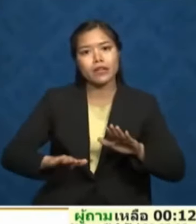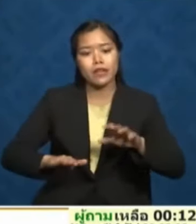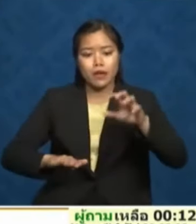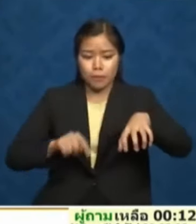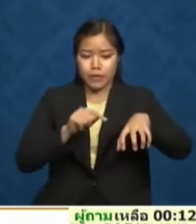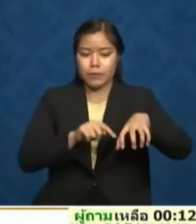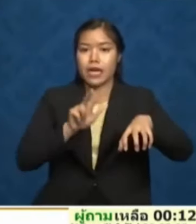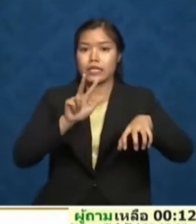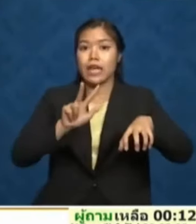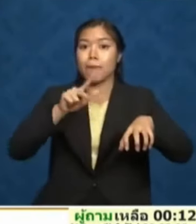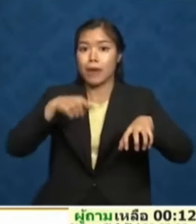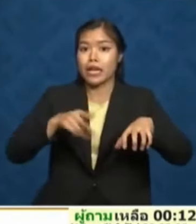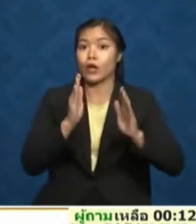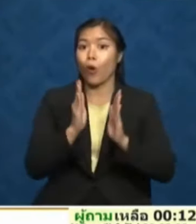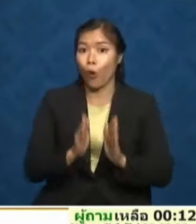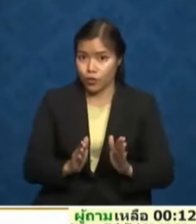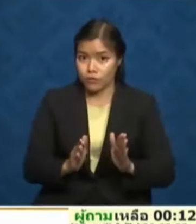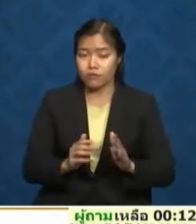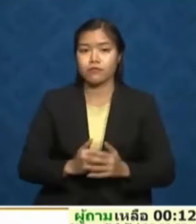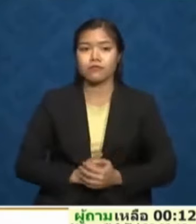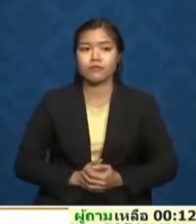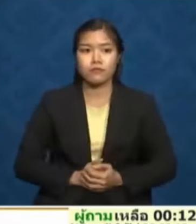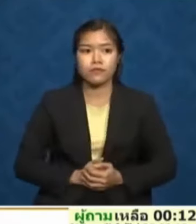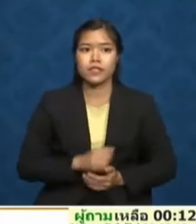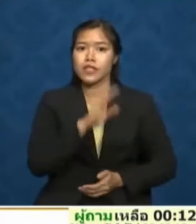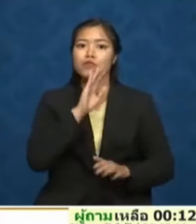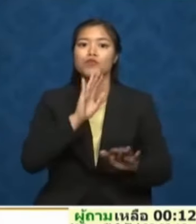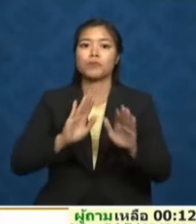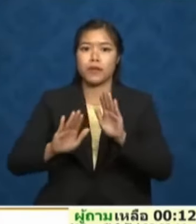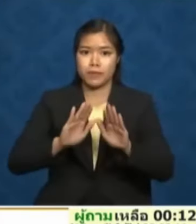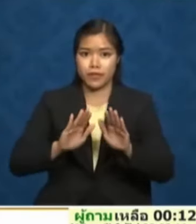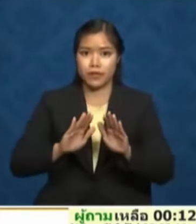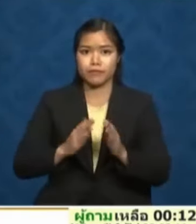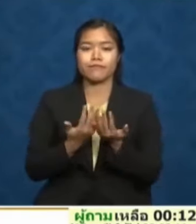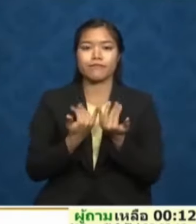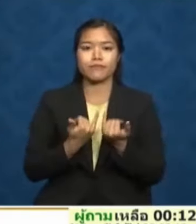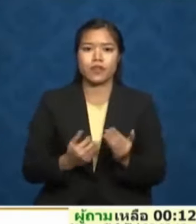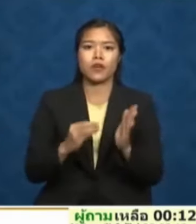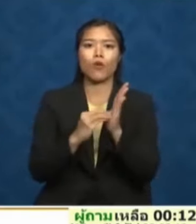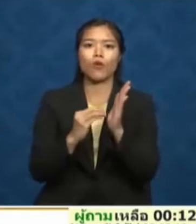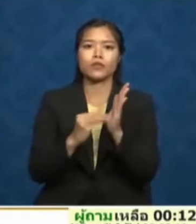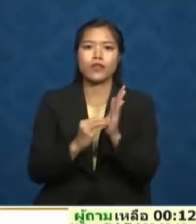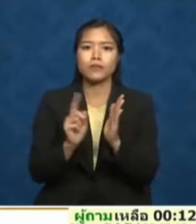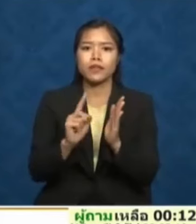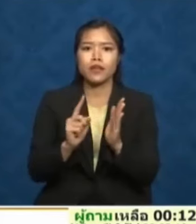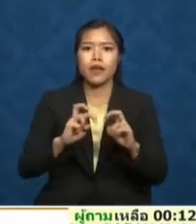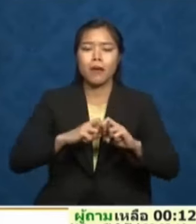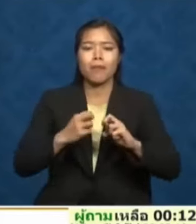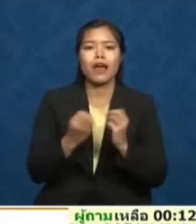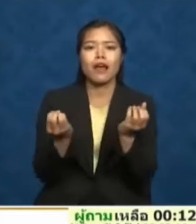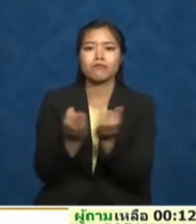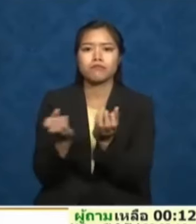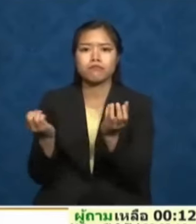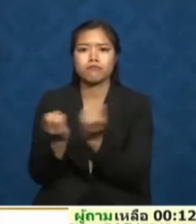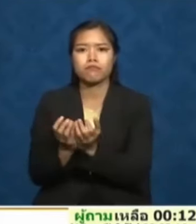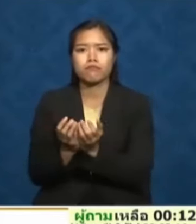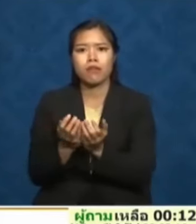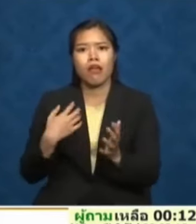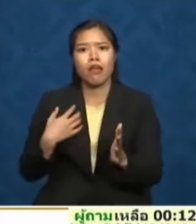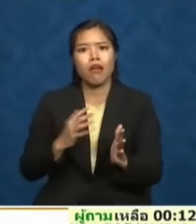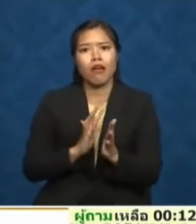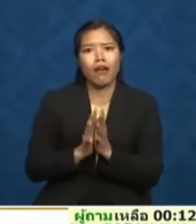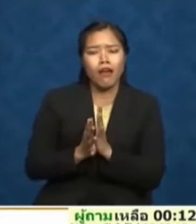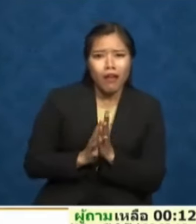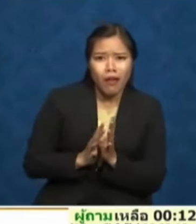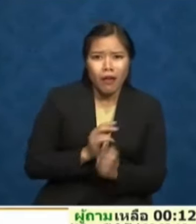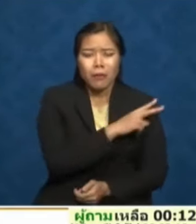แห่งอยู่ 3เท่าตัวนะคะถ้าเทียบตามตัวเลขนะคะทุกวันนี้กรุงเทพมหานครค่ะประสบกับปัญหาความแออัดในการรับ